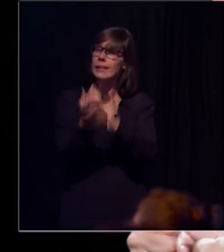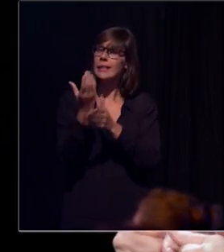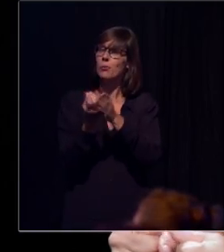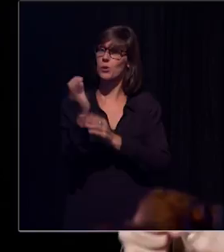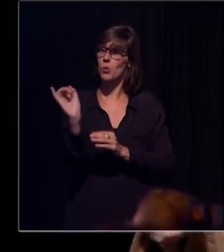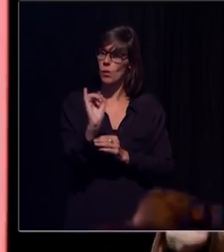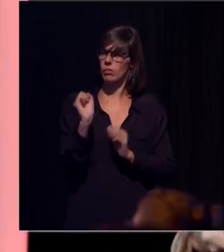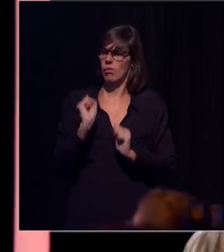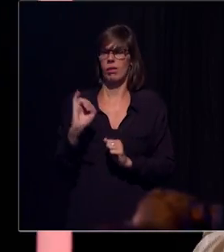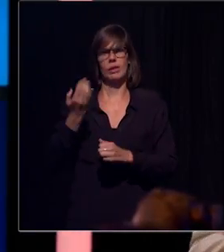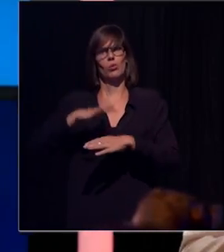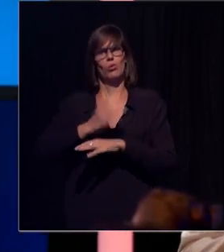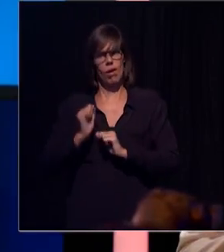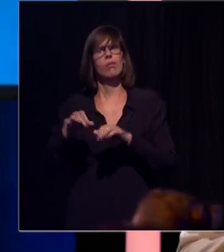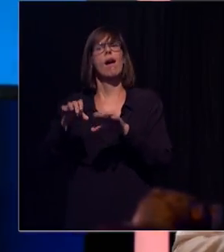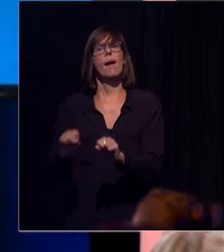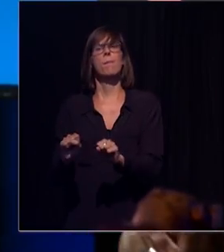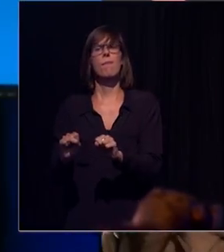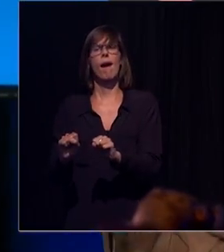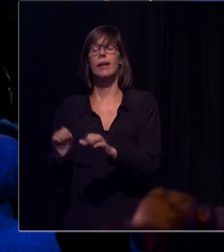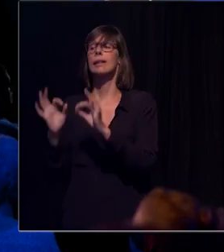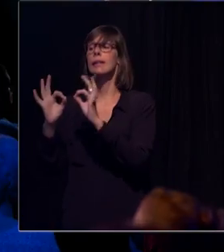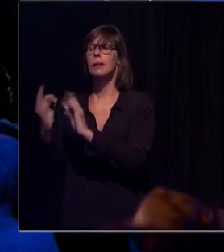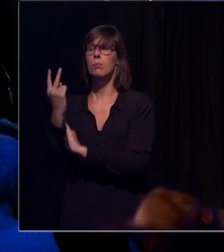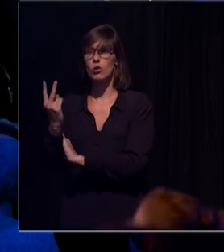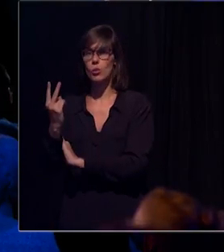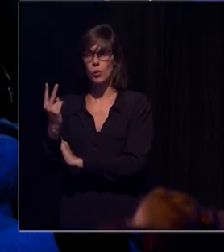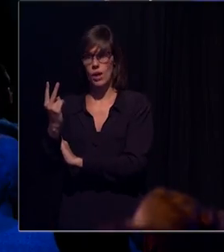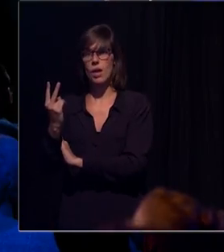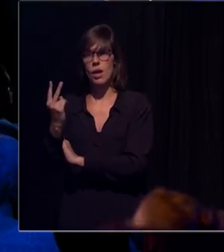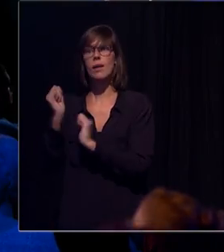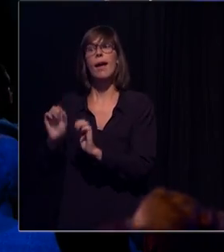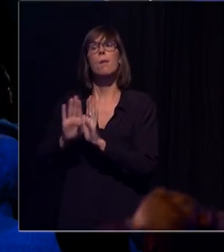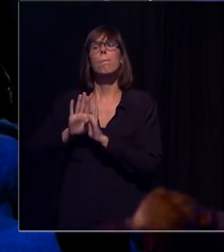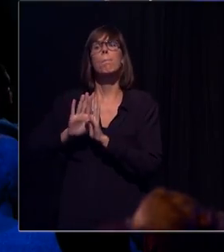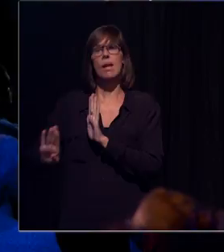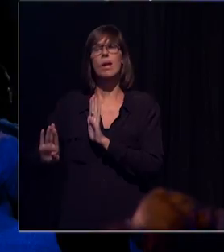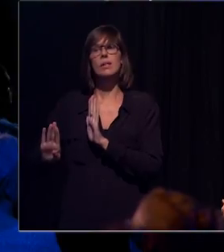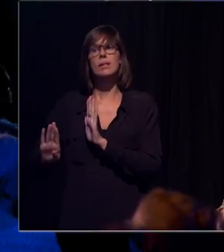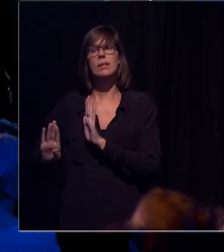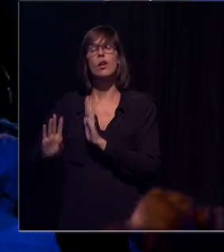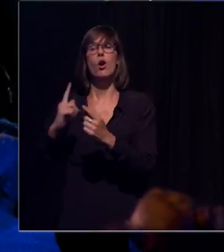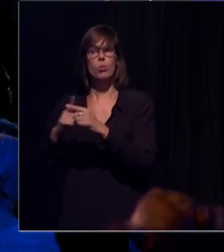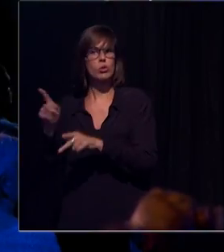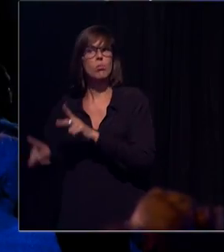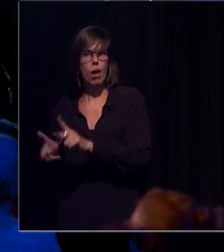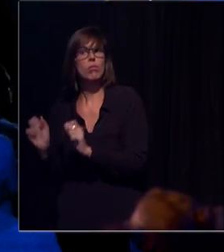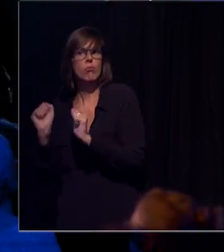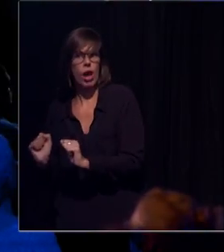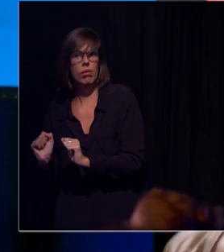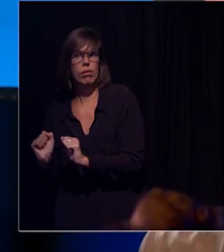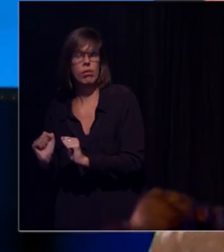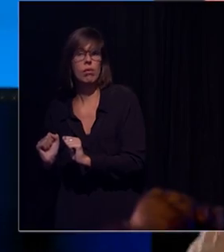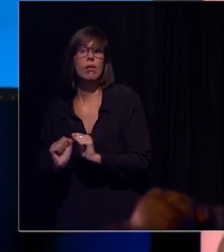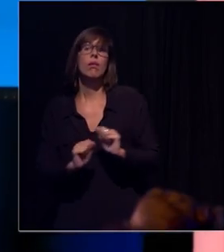dat we er iets kunnen aan doen. Aan type 2 diabetes kunnen we zowel qua preventie iets doen als qua behandeling.